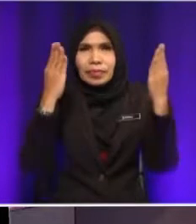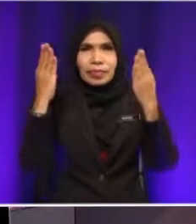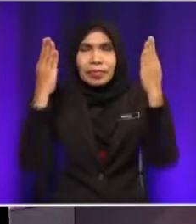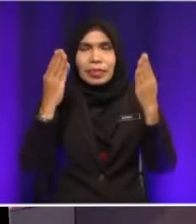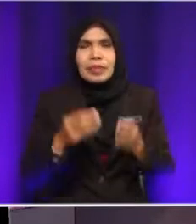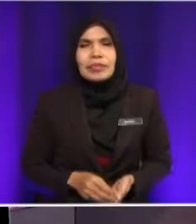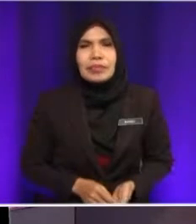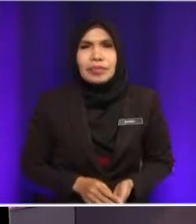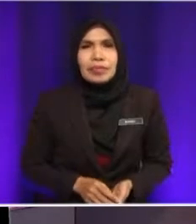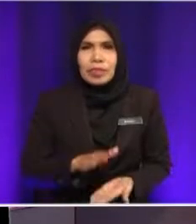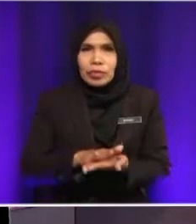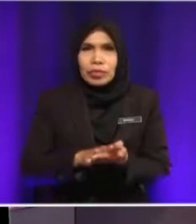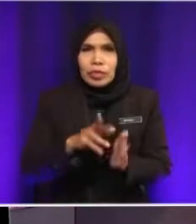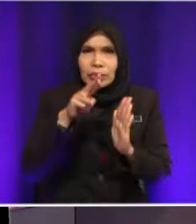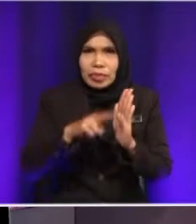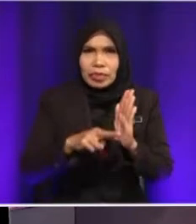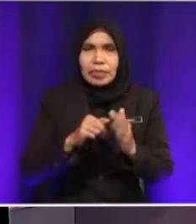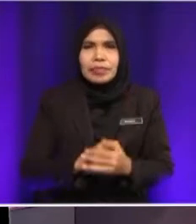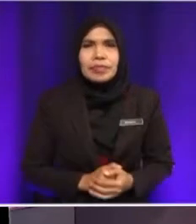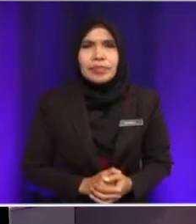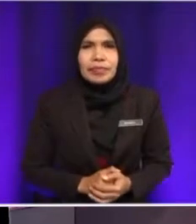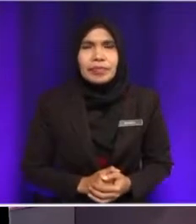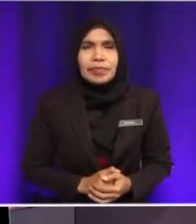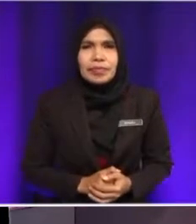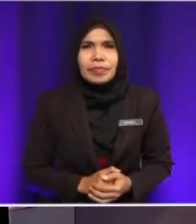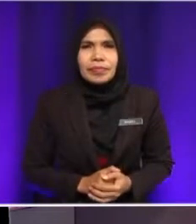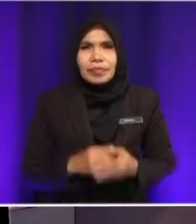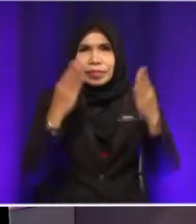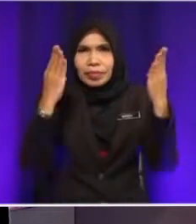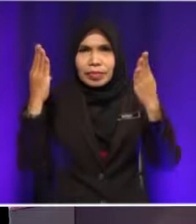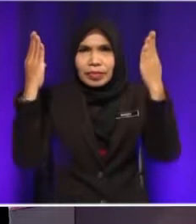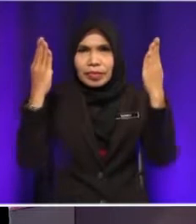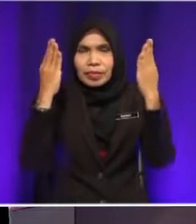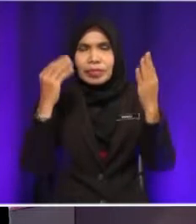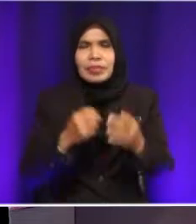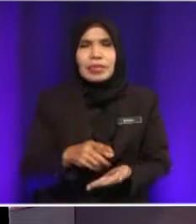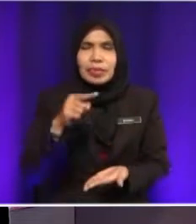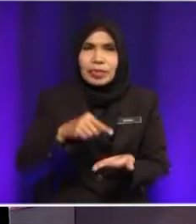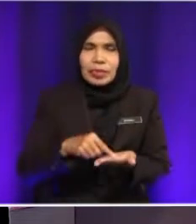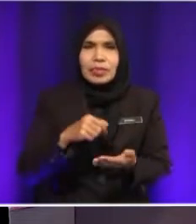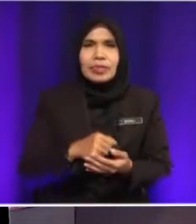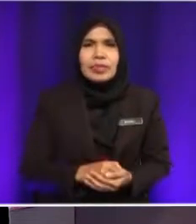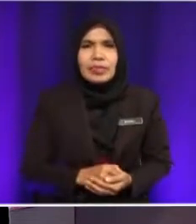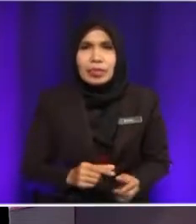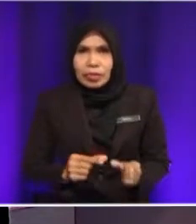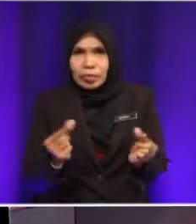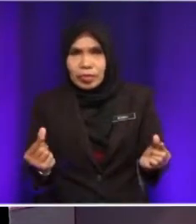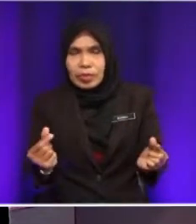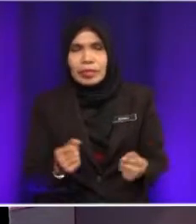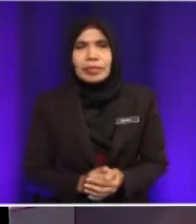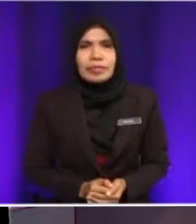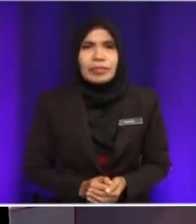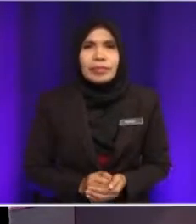namun begitu mata pelajaran mata pelajaran ini contoh hits Alquran itu akan ditaksir oleh